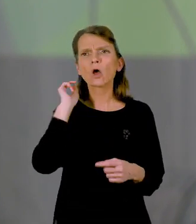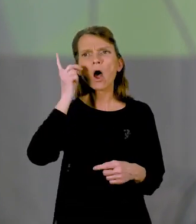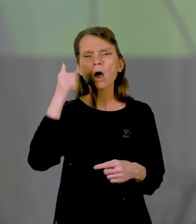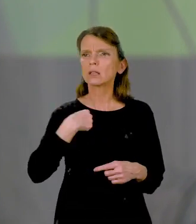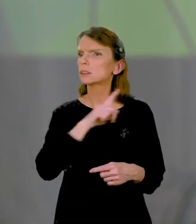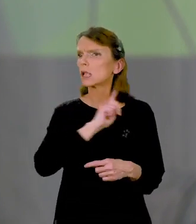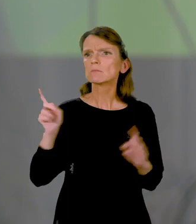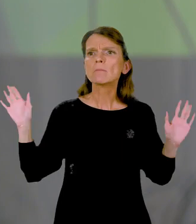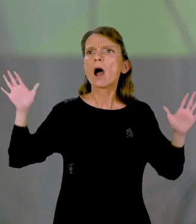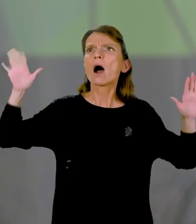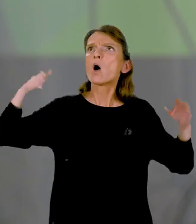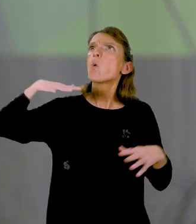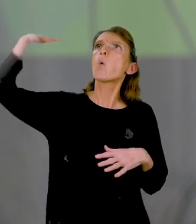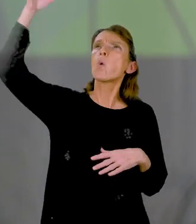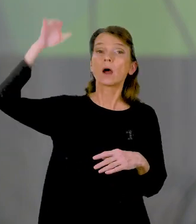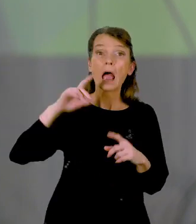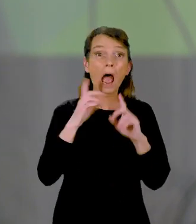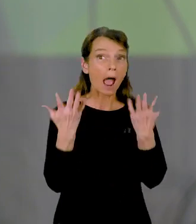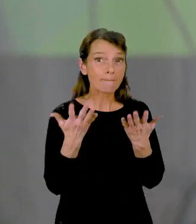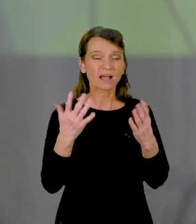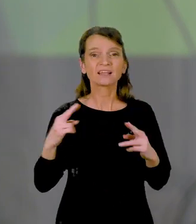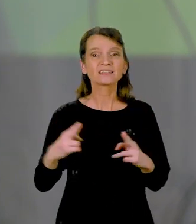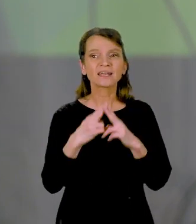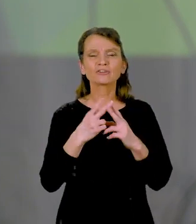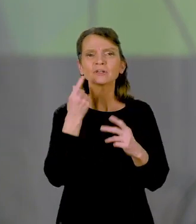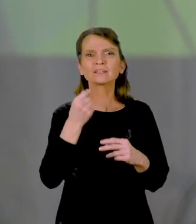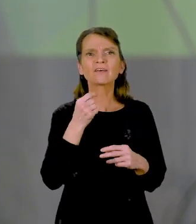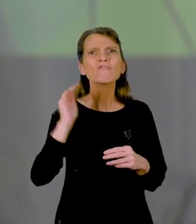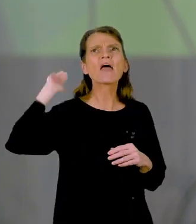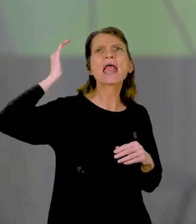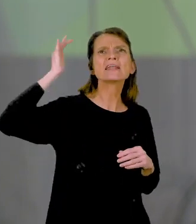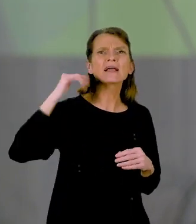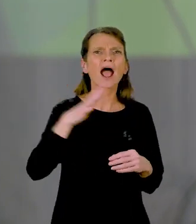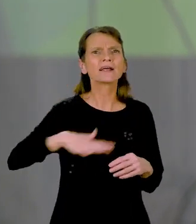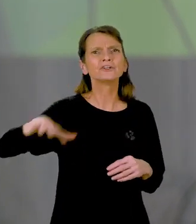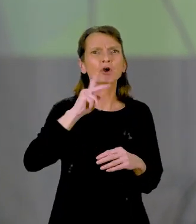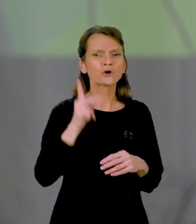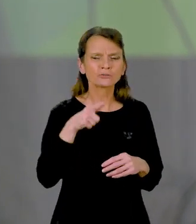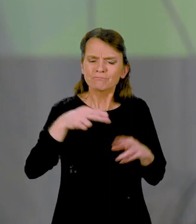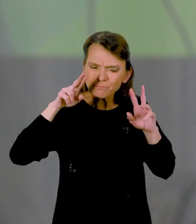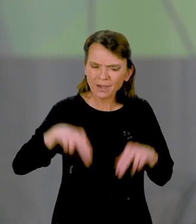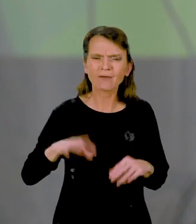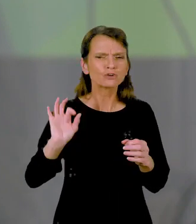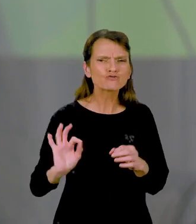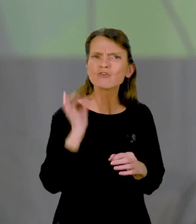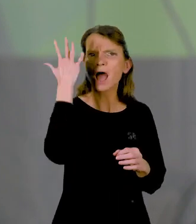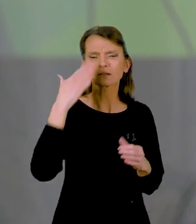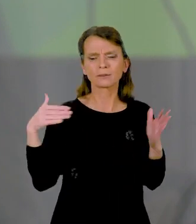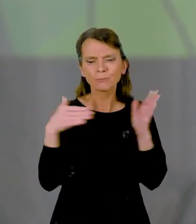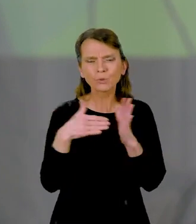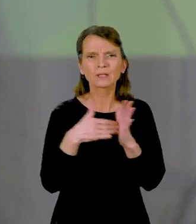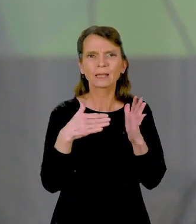smem poleteti in srečanje z velikani Kočevske je tista prava, žlahtna in nadvse